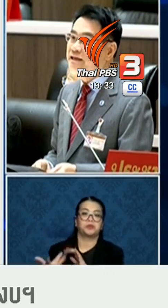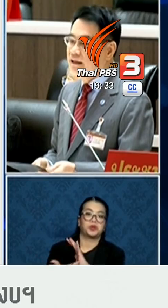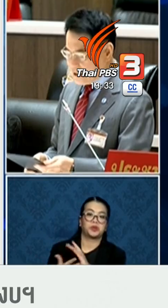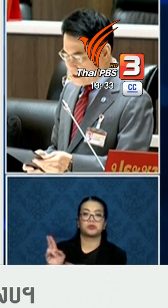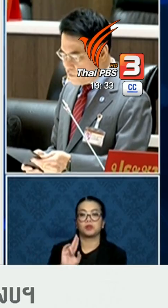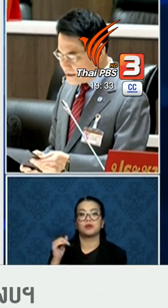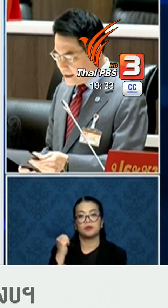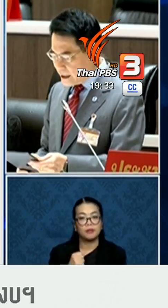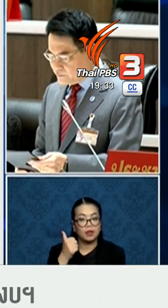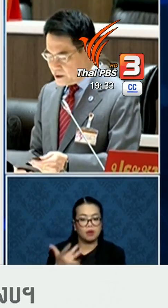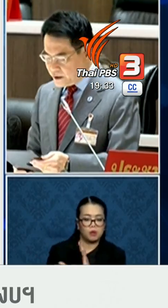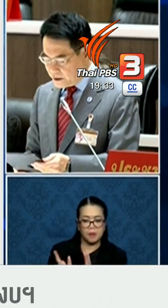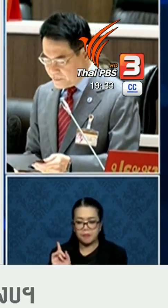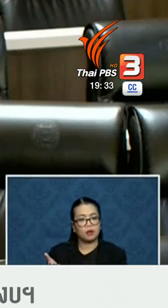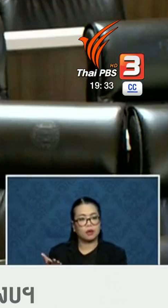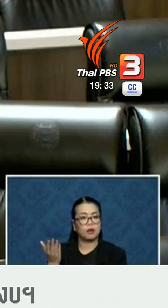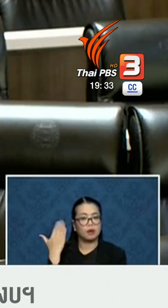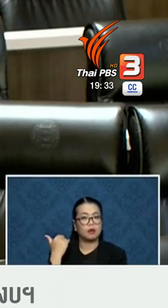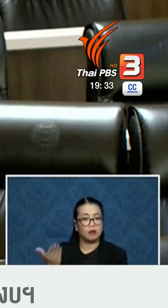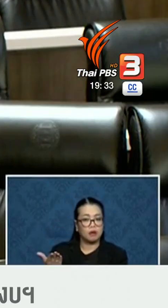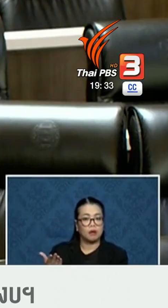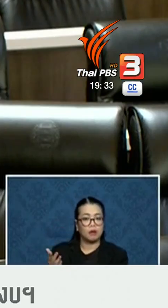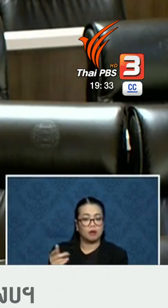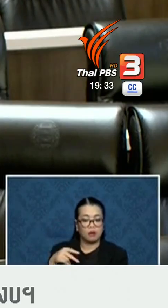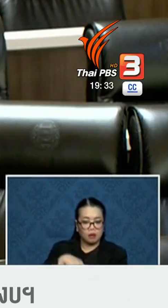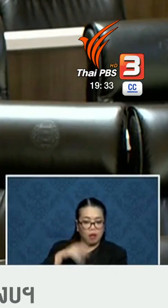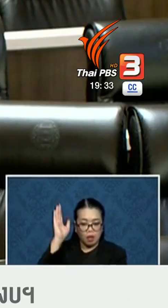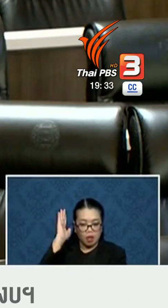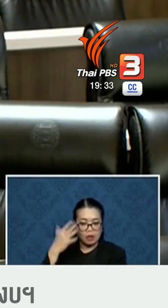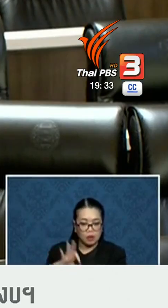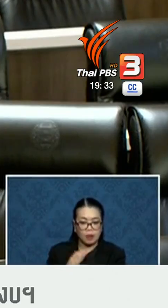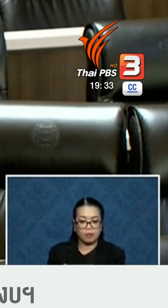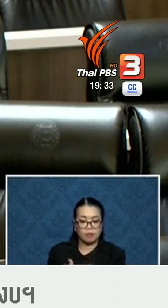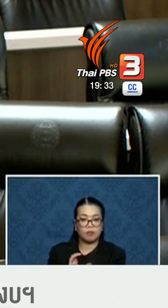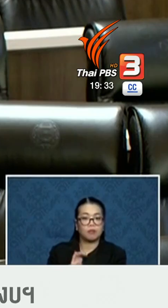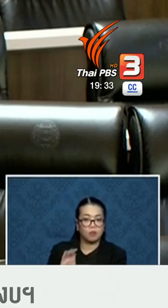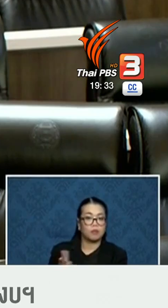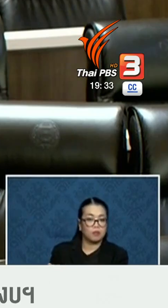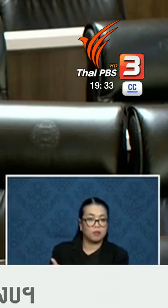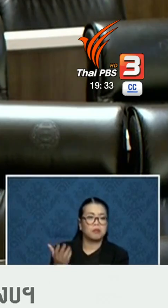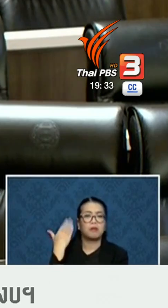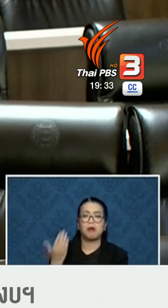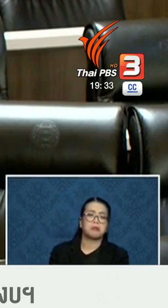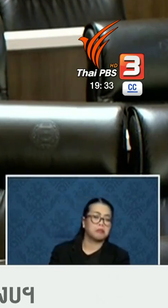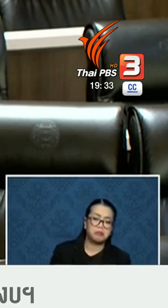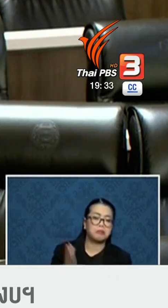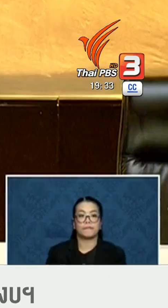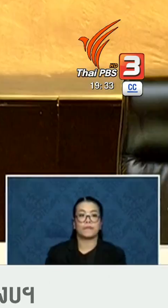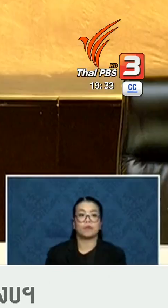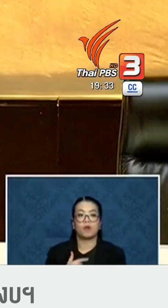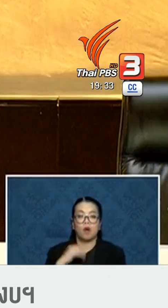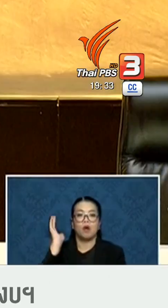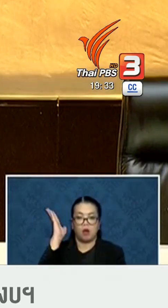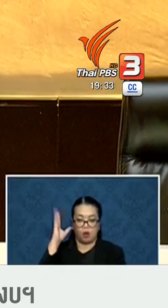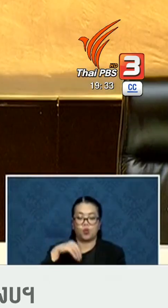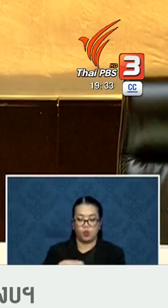แคลงที่รัฐบาลปล่อยให้ผู้ต้องขังบางคนเข้าคุกทิพย์มาแล้วกว่า 120วันครับนั่นแหละค่ะทำให้นาย